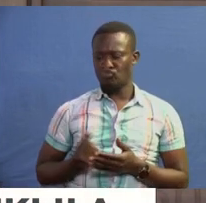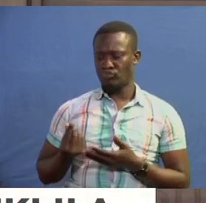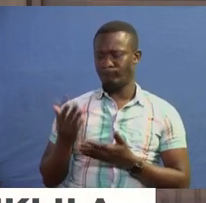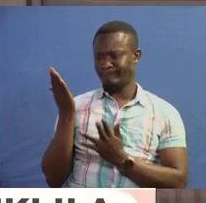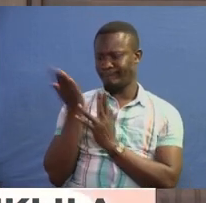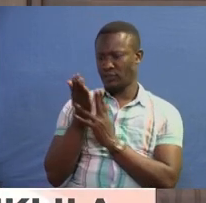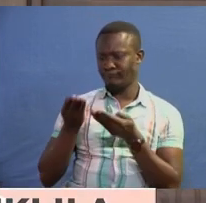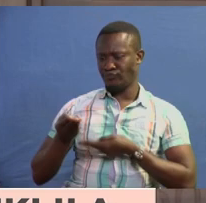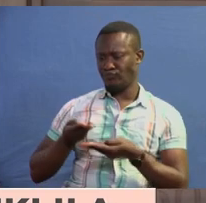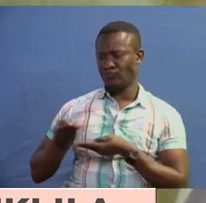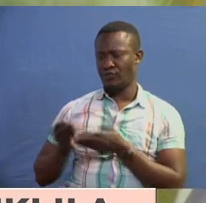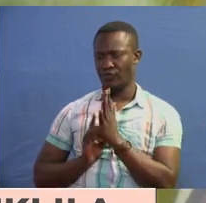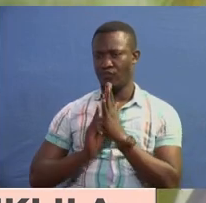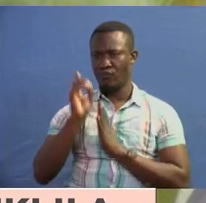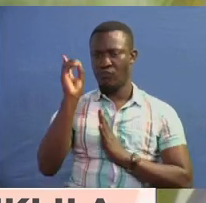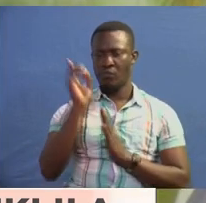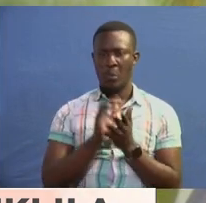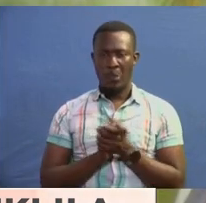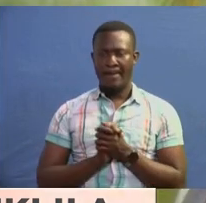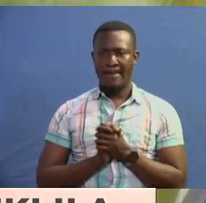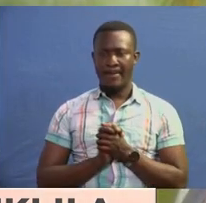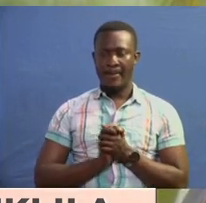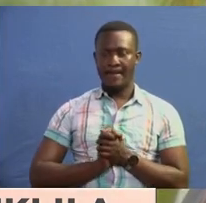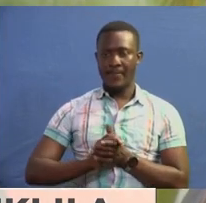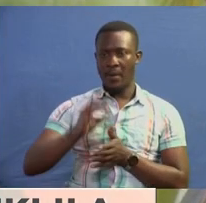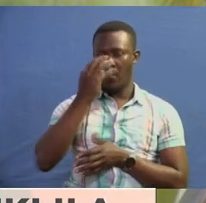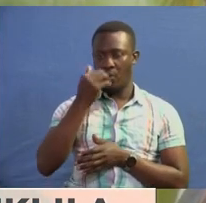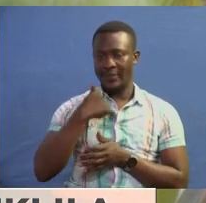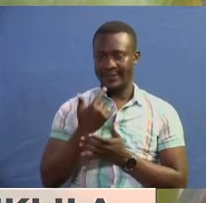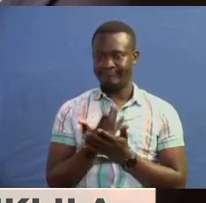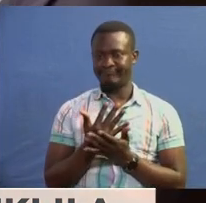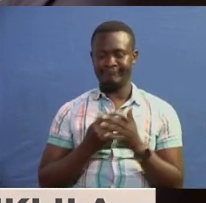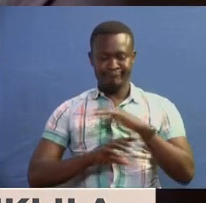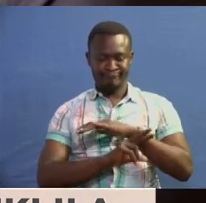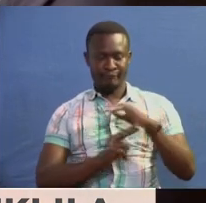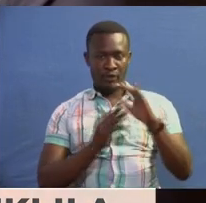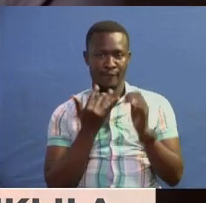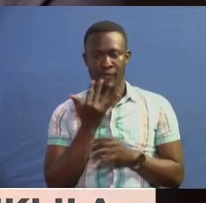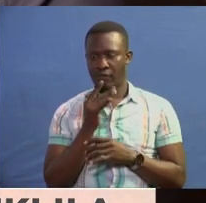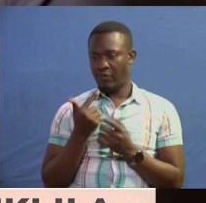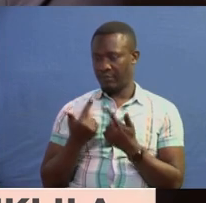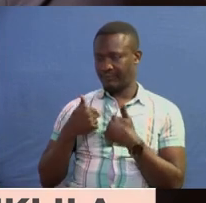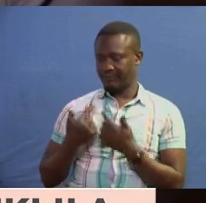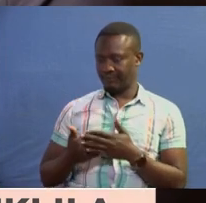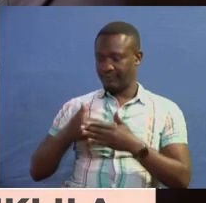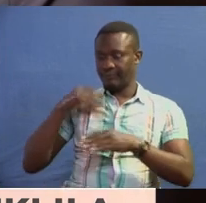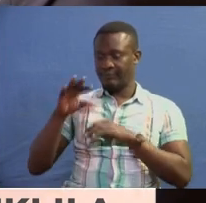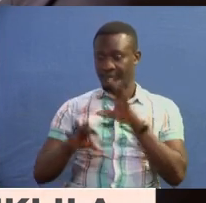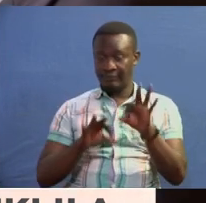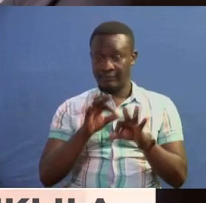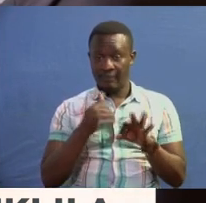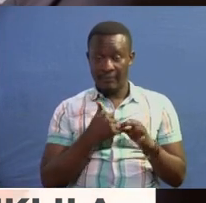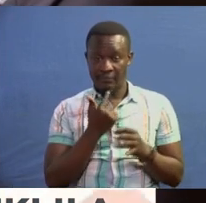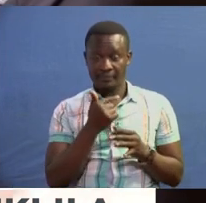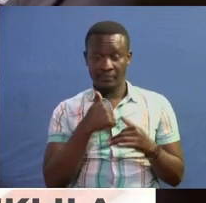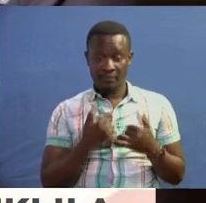Medium Enterprise Development. William Ruto na mwandani wake wa karibu Rigathi Gachagua, pindi baada ya kuchaguliwa walitia gutisti